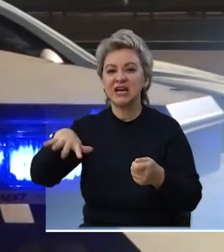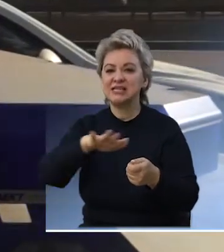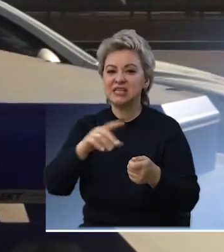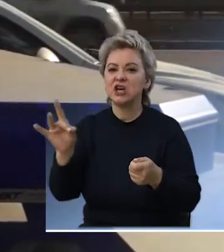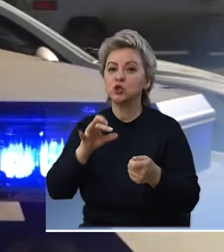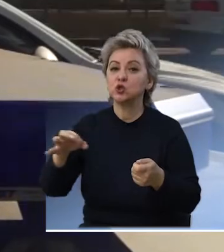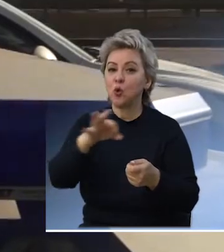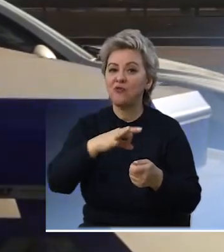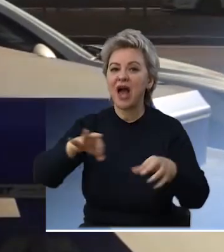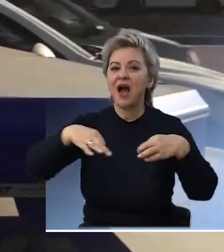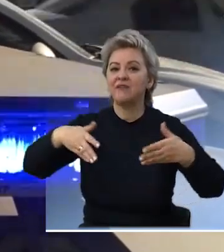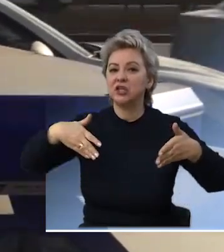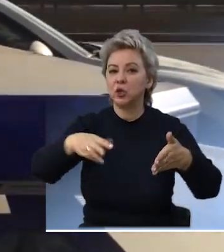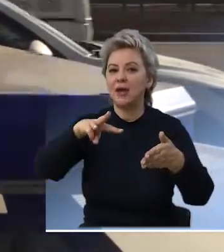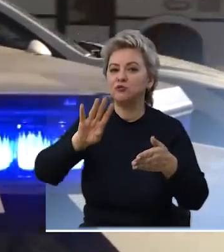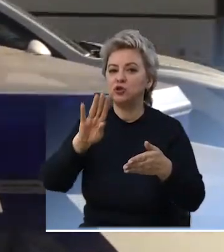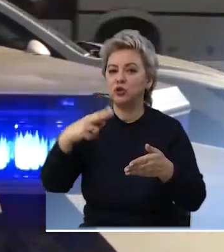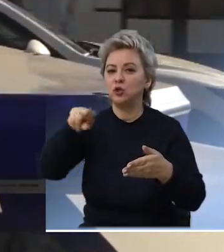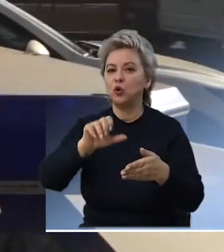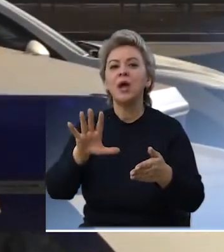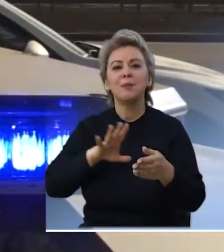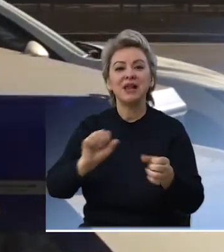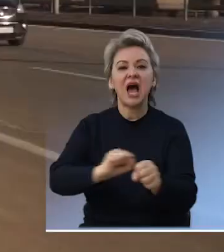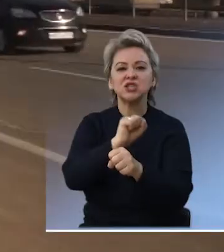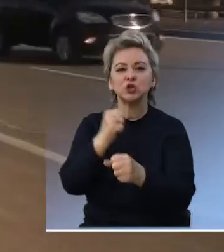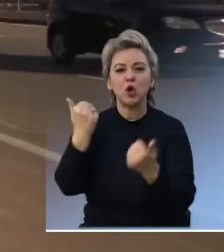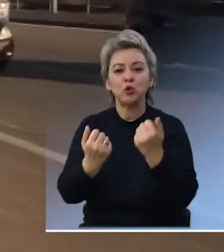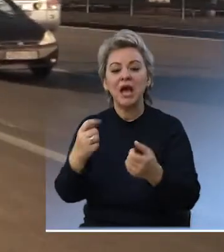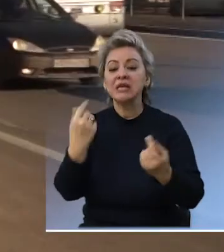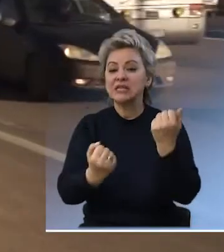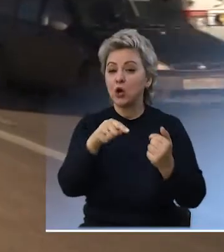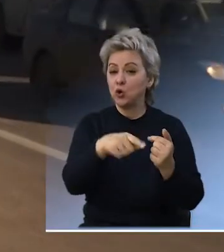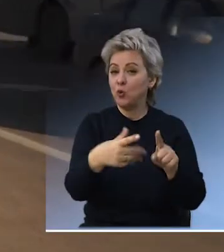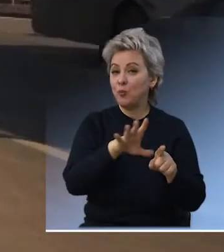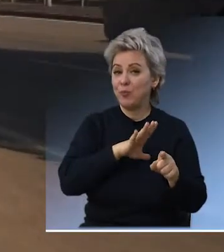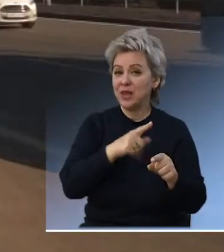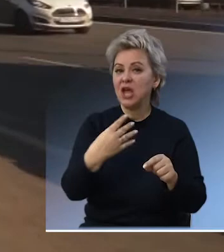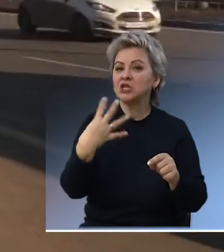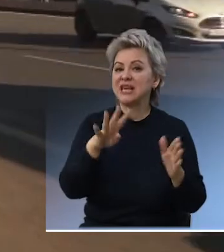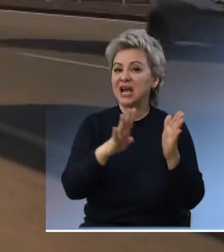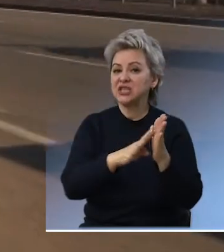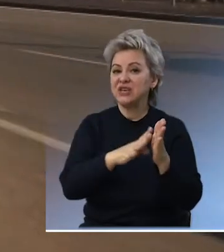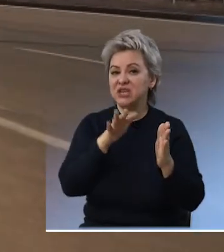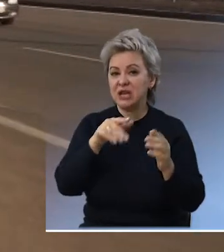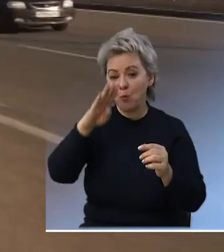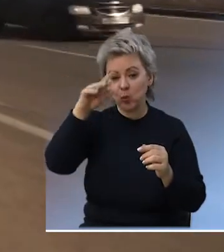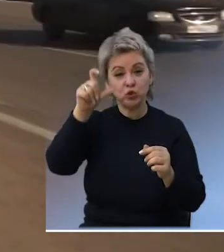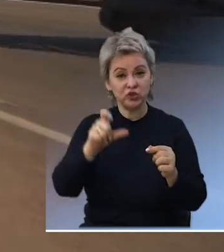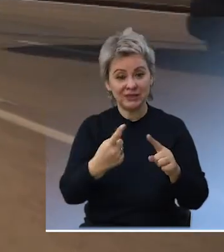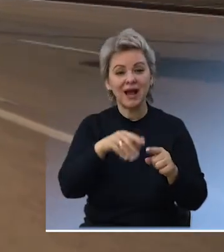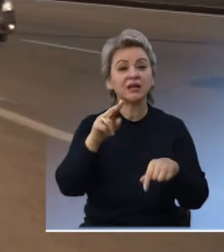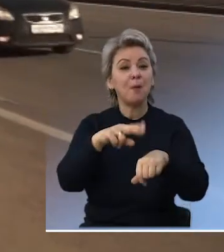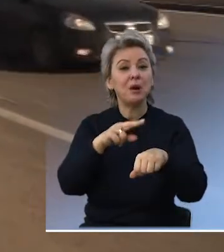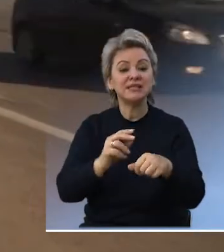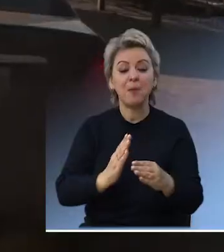России по Ростовской области на автодороге М4 Дон был остановлен автомобиль, за рулем которого находился 49-летний